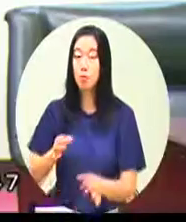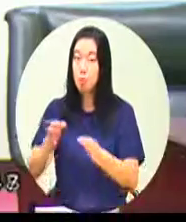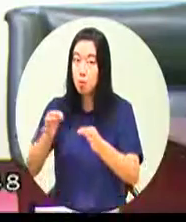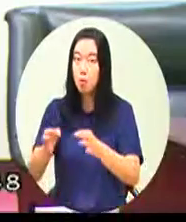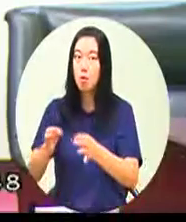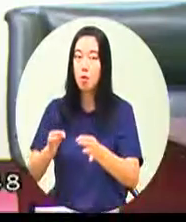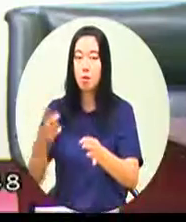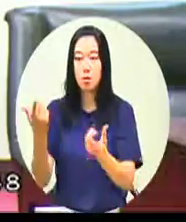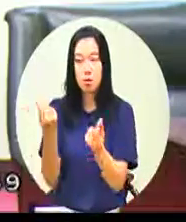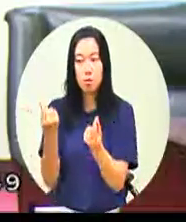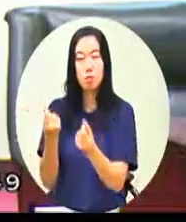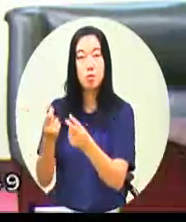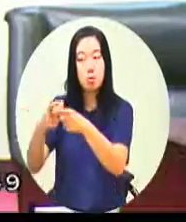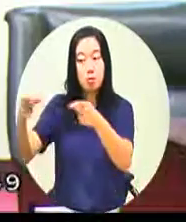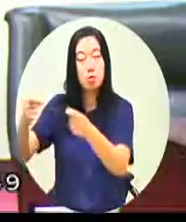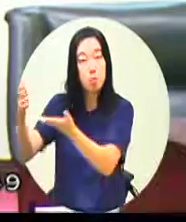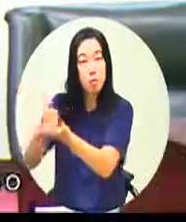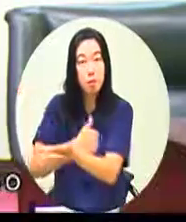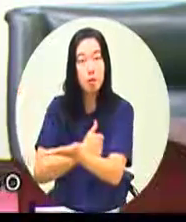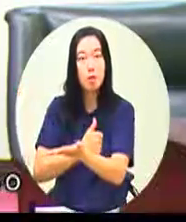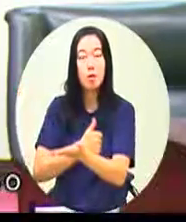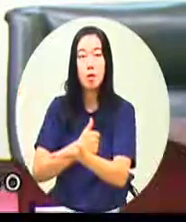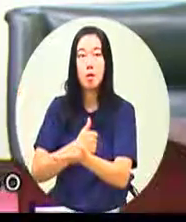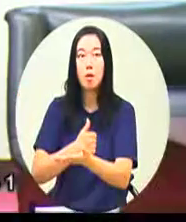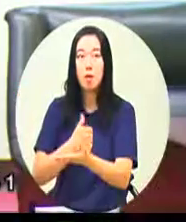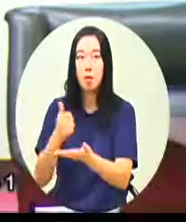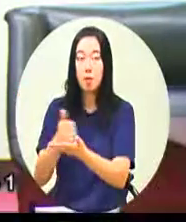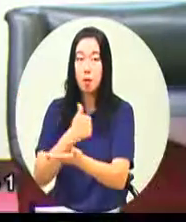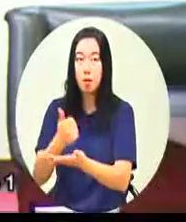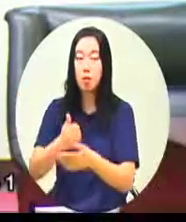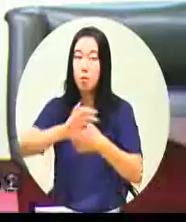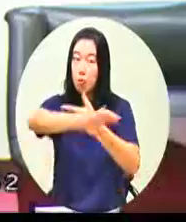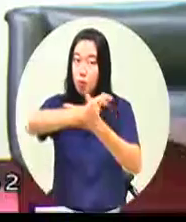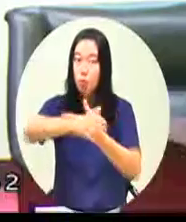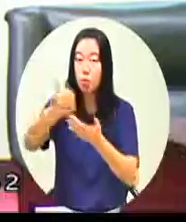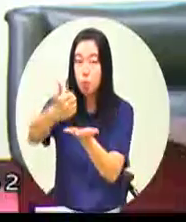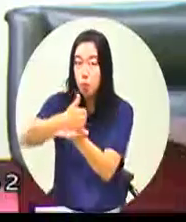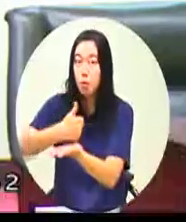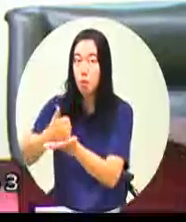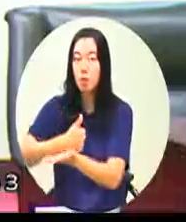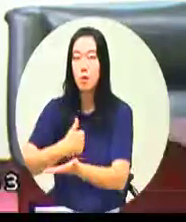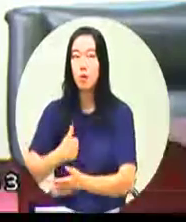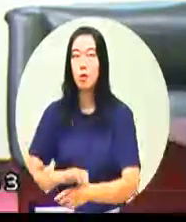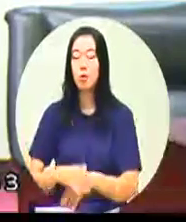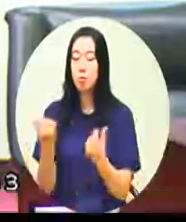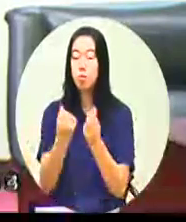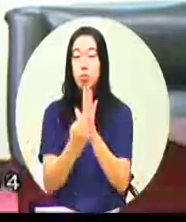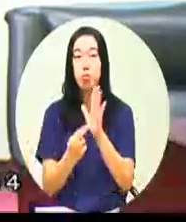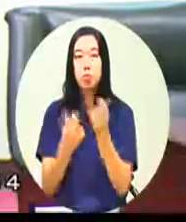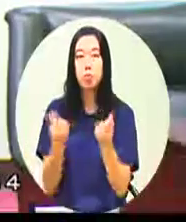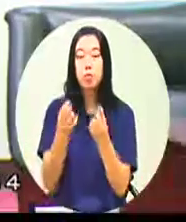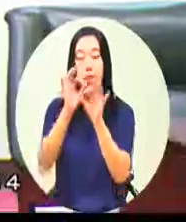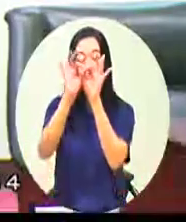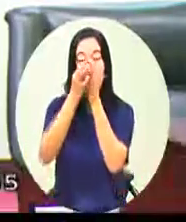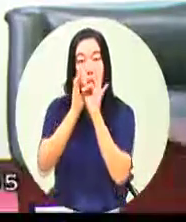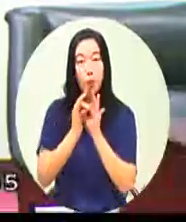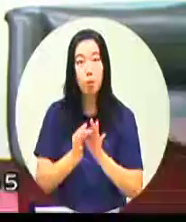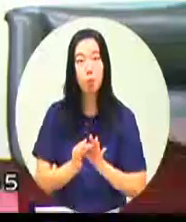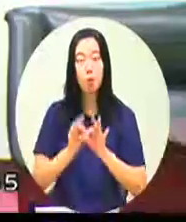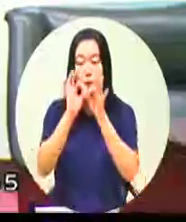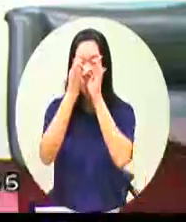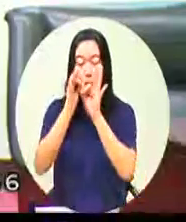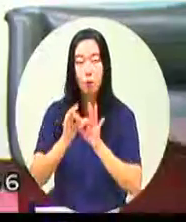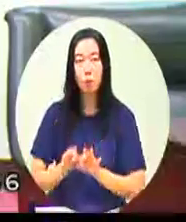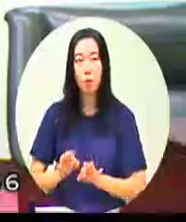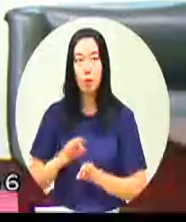来为日本进口为咱个外国进口一寡，假设说葡萄啦好啦吼，来进口